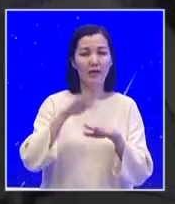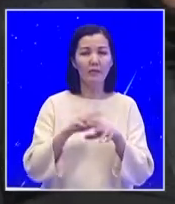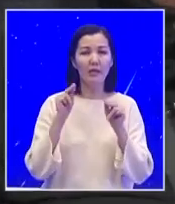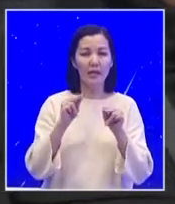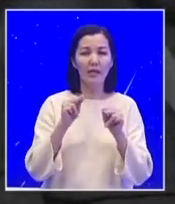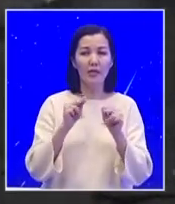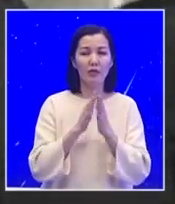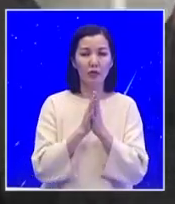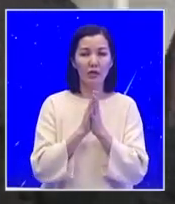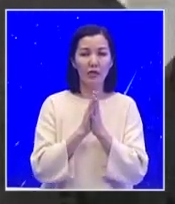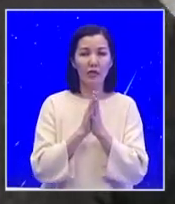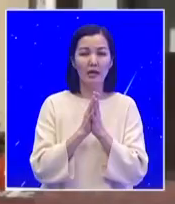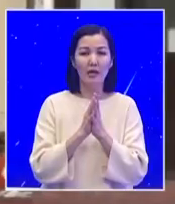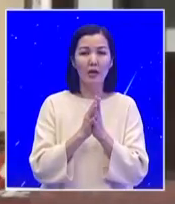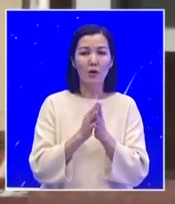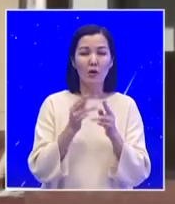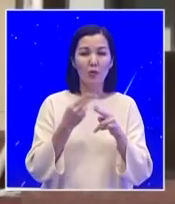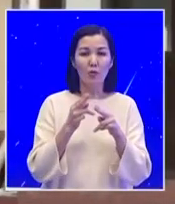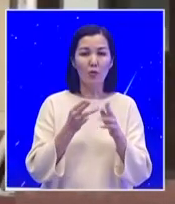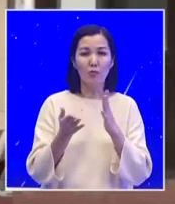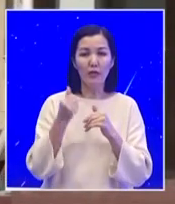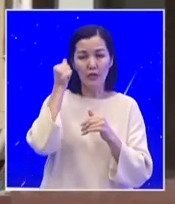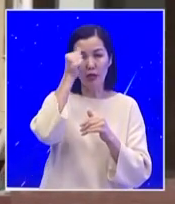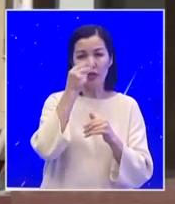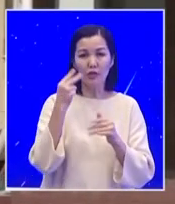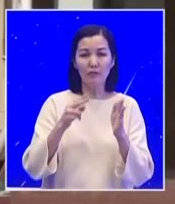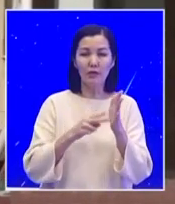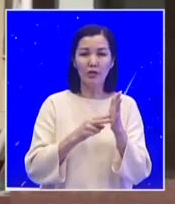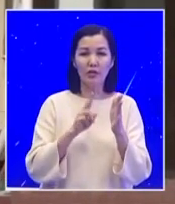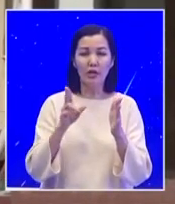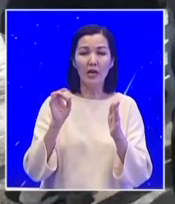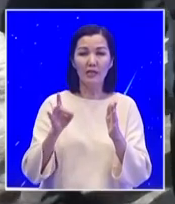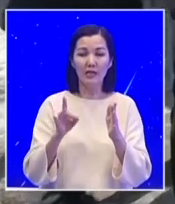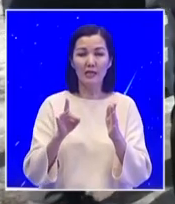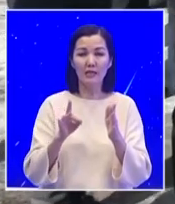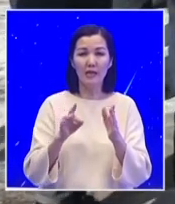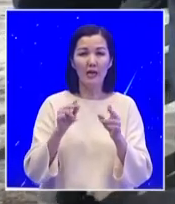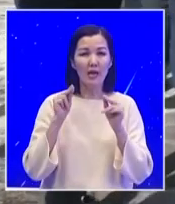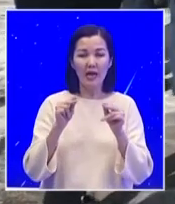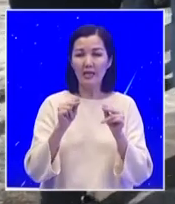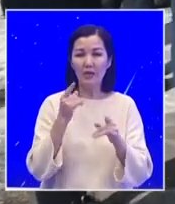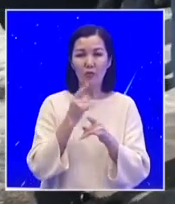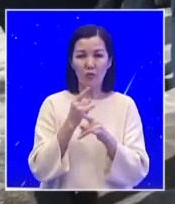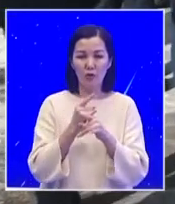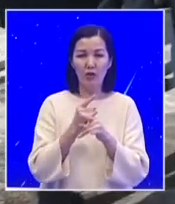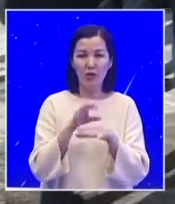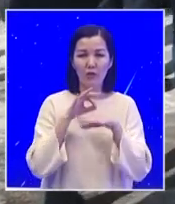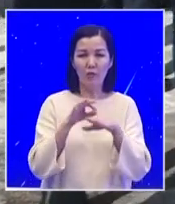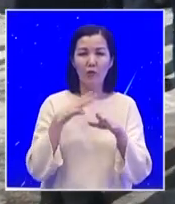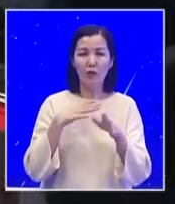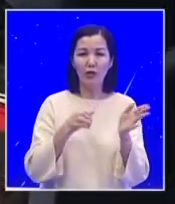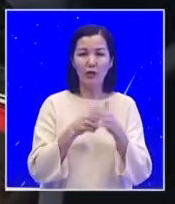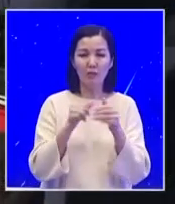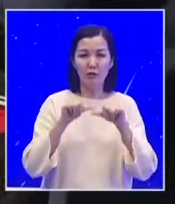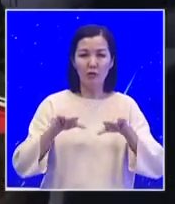сұрай келген. Айтуларынша, ағымдағы жылдың 27-ші қаңтарында өткен жер конкурсында әділетсіздік орын алған. Жабық түрдегі шарада